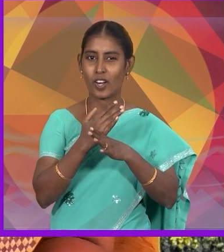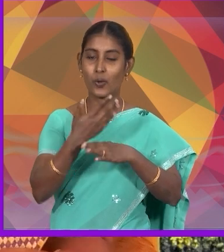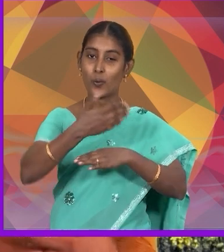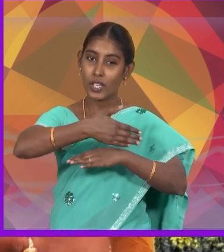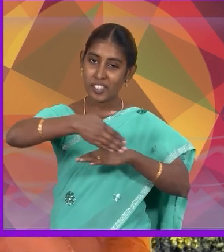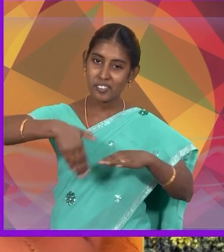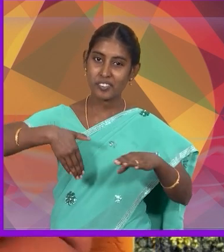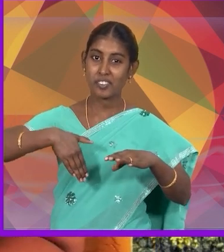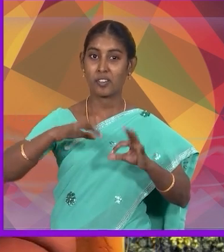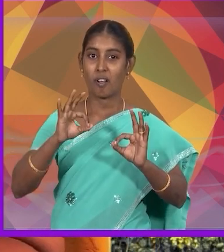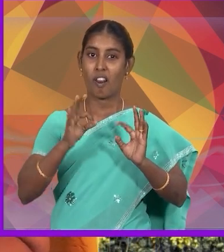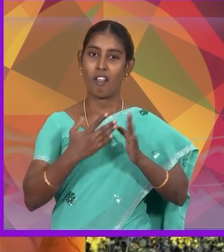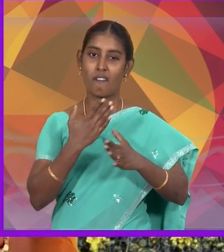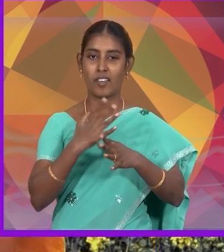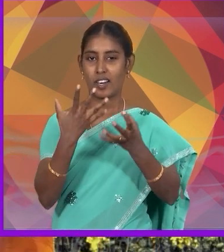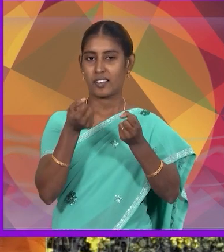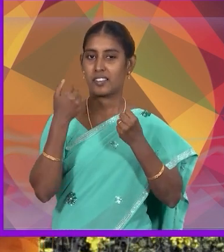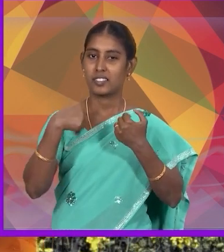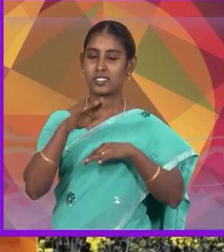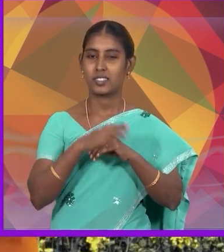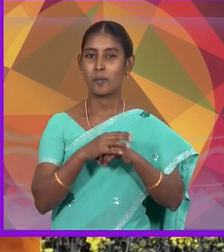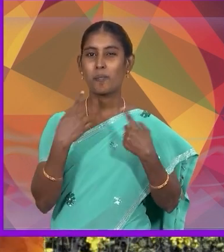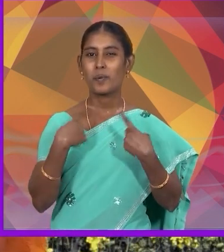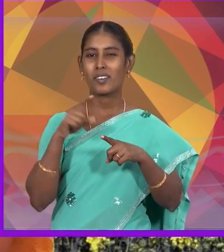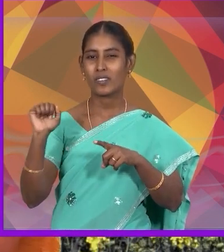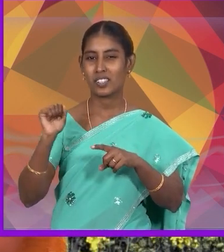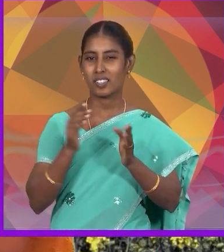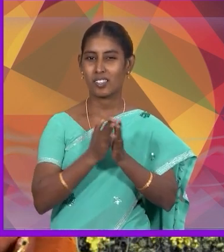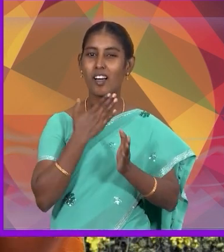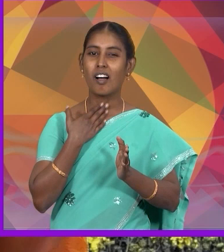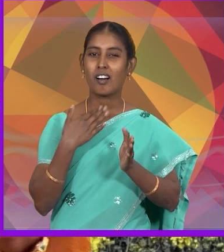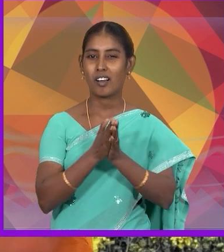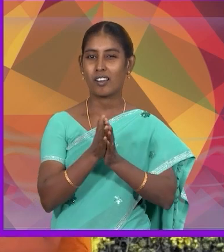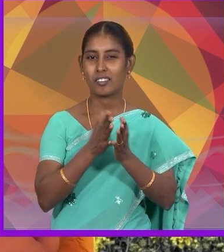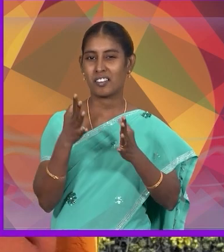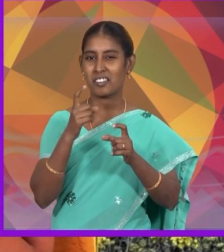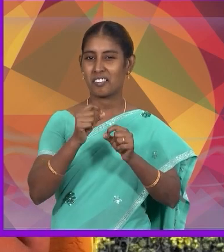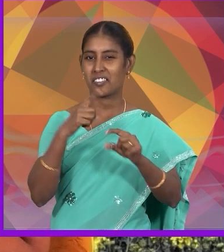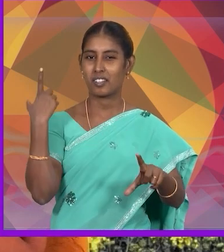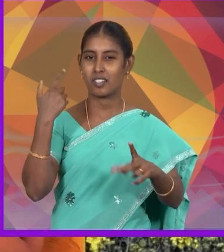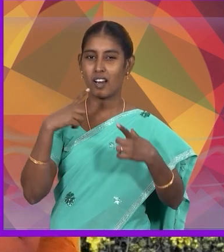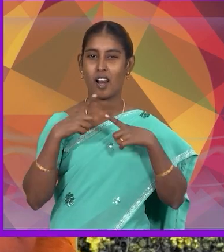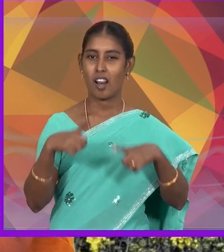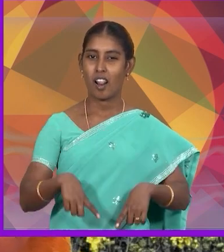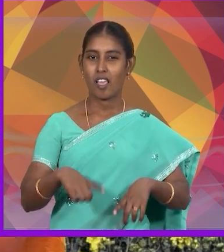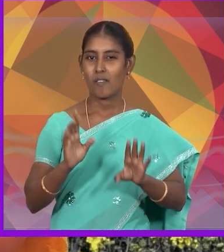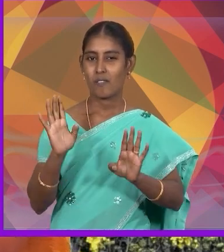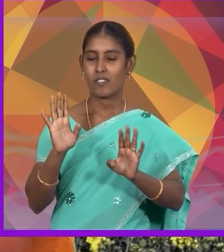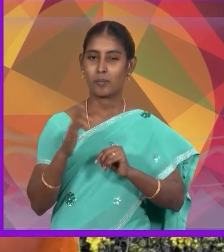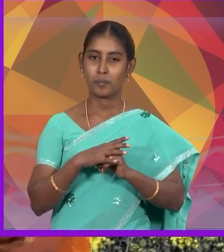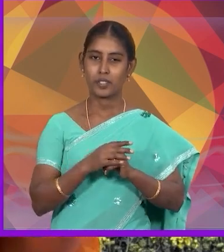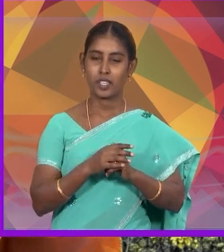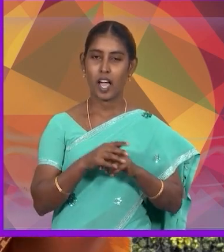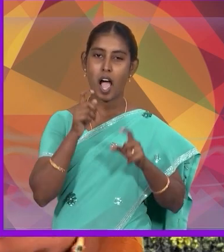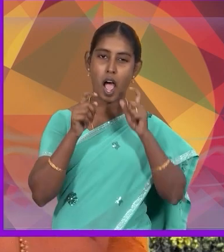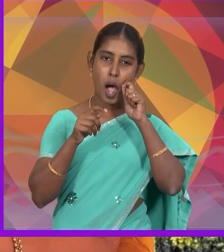வந்து அந்த நகர வாழ்க்கை பிடிக்கல. அப்பா கிட்ட சொல்லும் போது, இல்லப்பா நீ இன்னும் கொஞ்ச நாள் அங்கேயே நல்லா வேலை பார்ப்பா அப்படின்னு